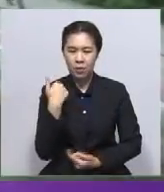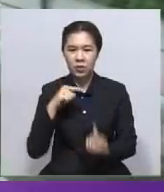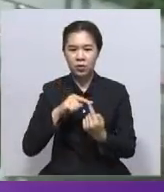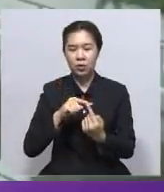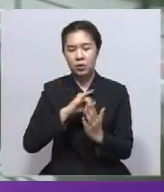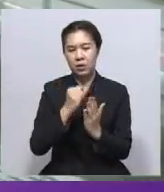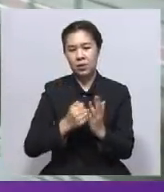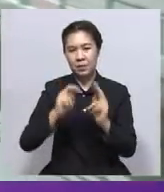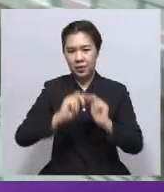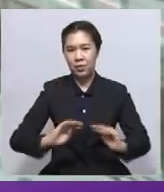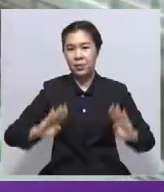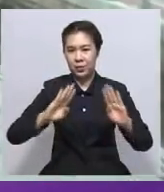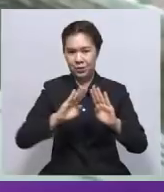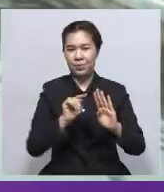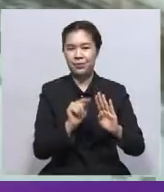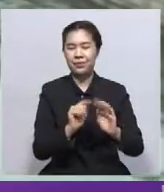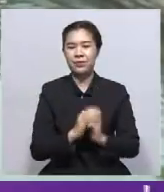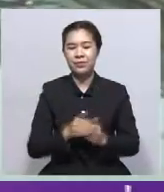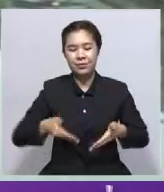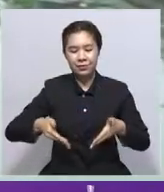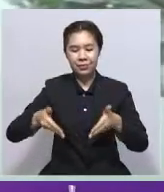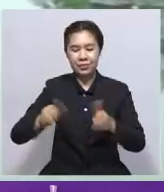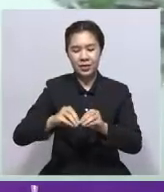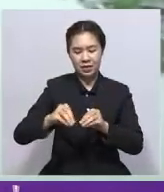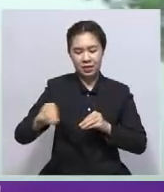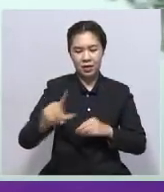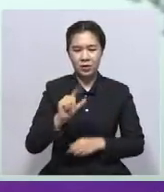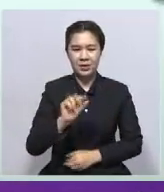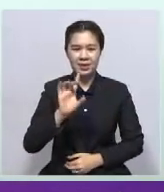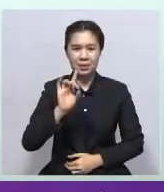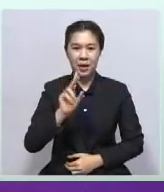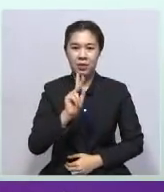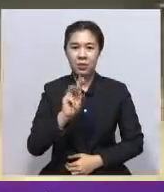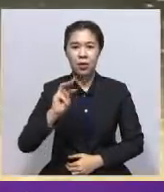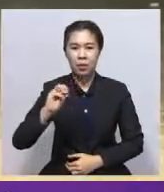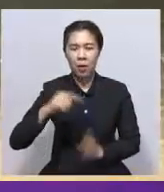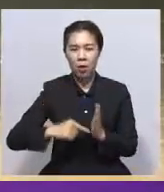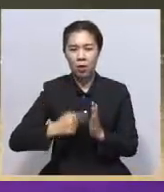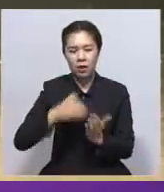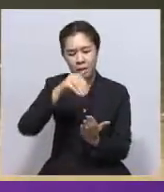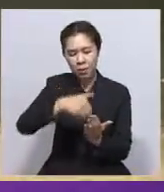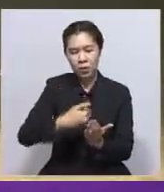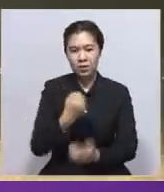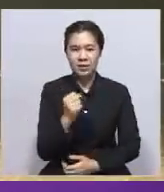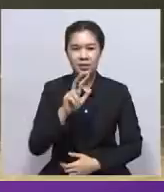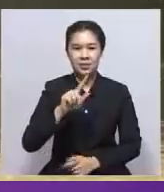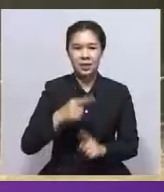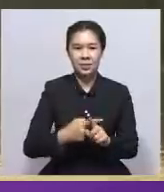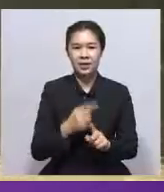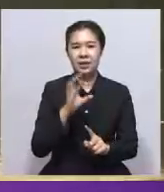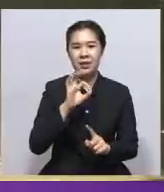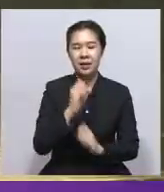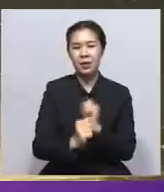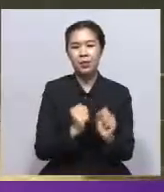ภอนครชัยศรีจังหวัดนครปฐมความยาว28กิโลเมตรคลองสายนี้เริ่มขุดตั้งแต่วันที่13กันยายนพุทธศัก